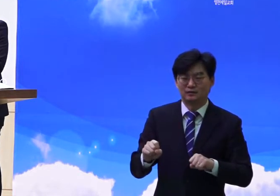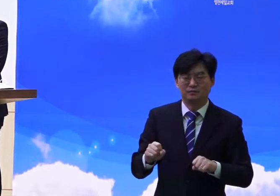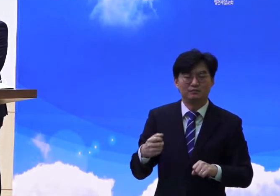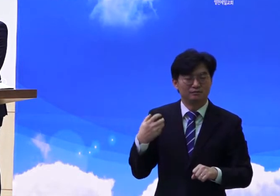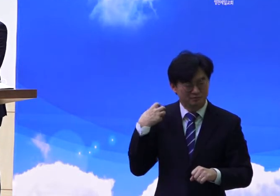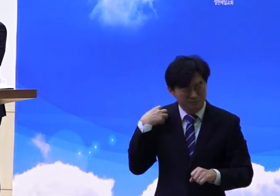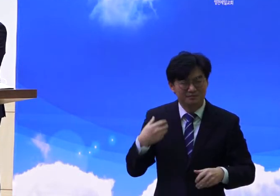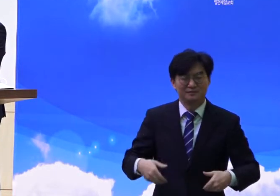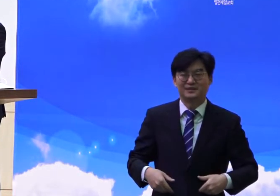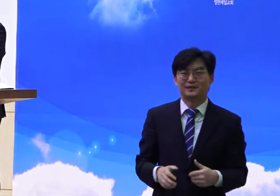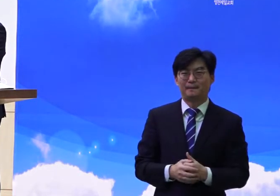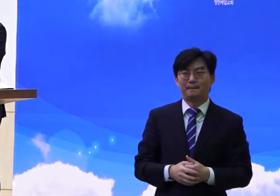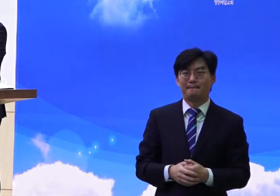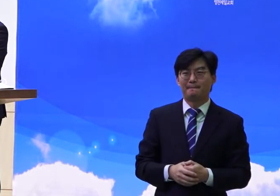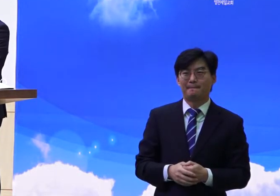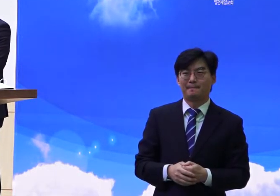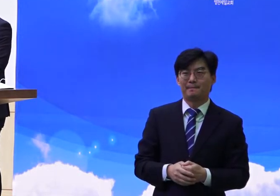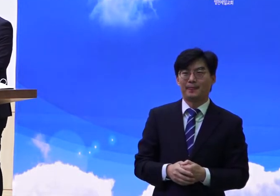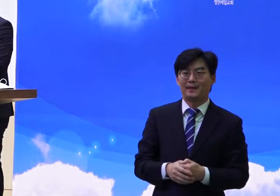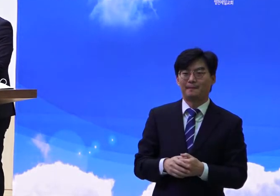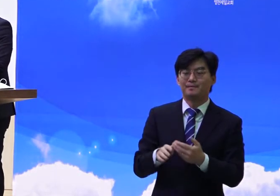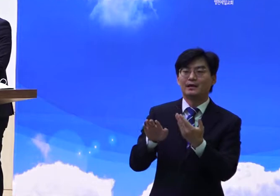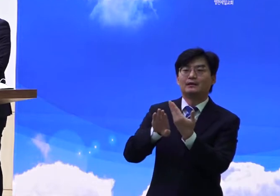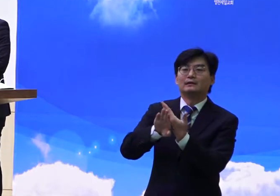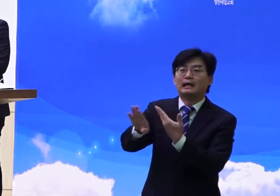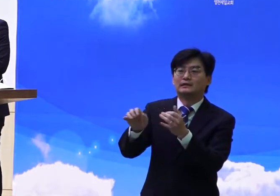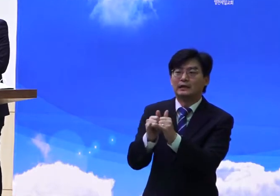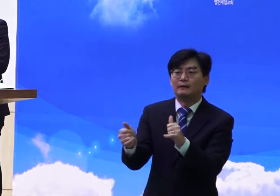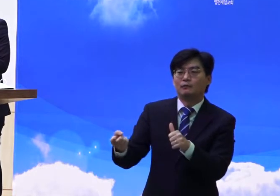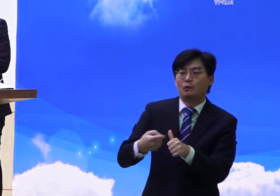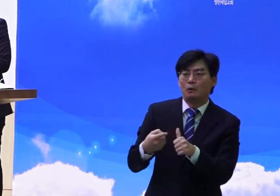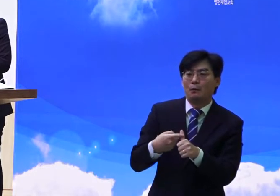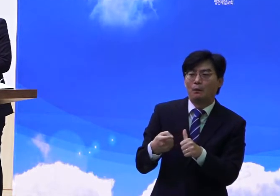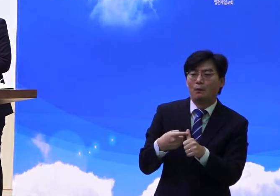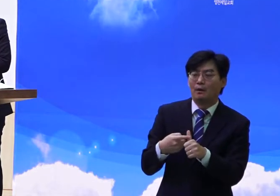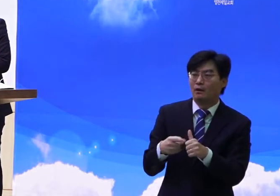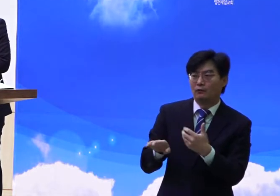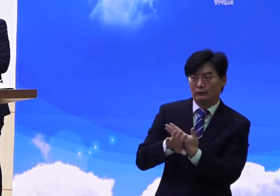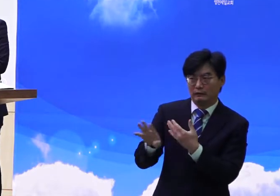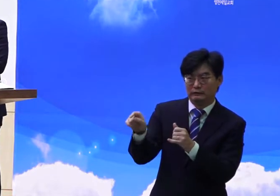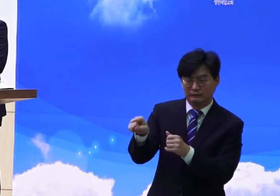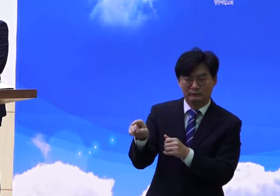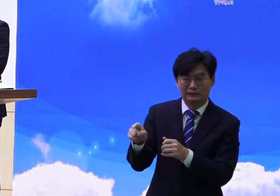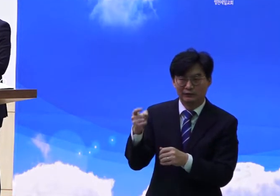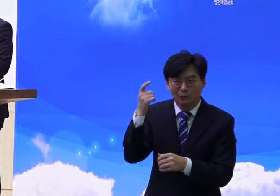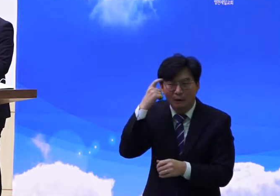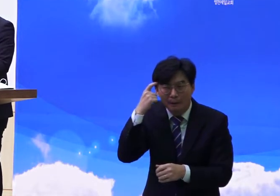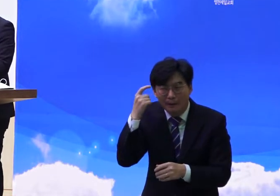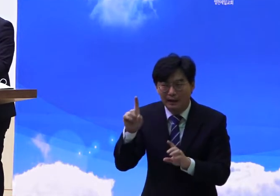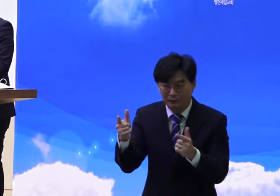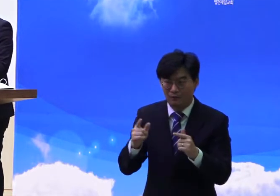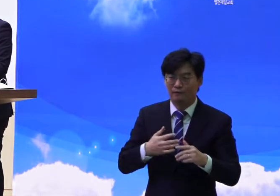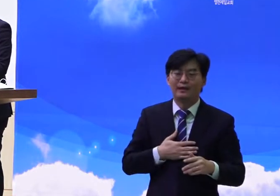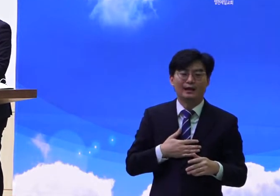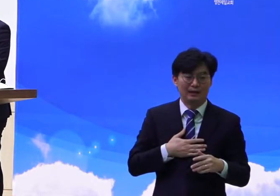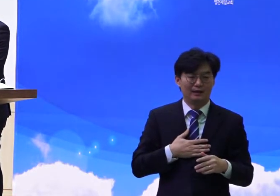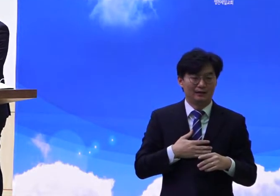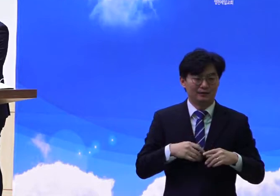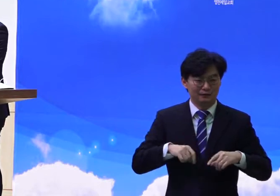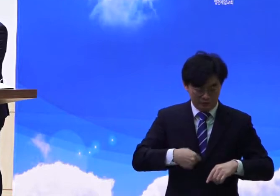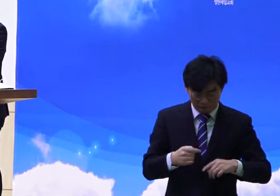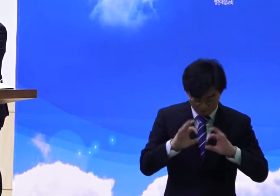방법들, 외부에서 원인을 찾고서 대책을 세우는 이런 방법들은 근본적인 해결책은 되지 못합니다. 또